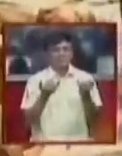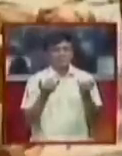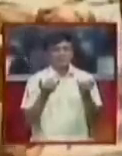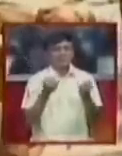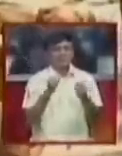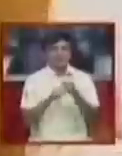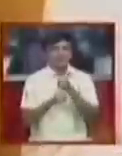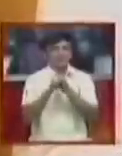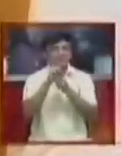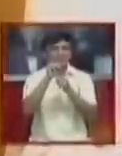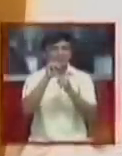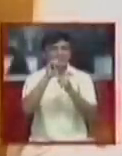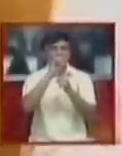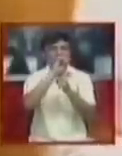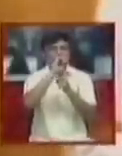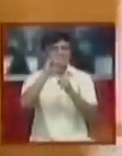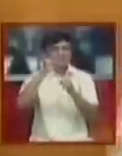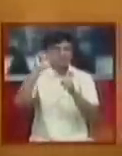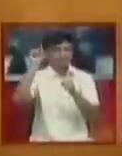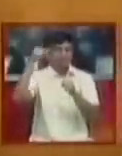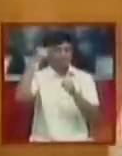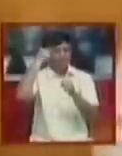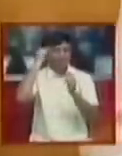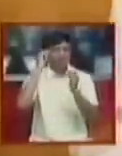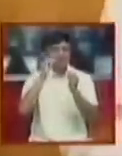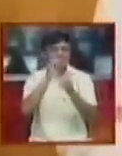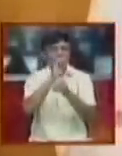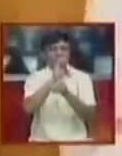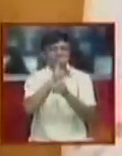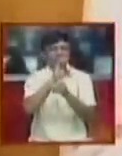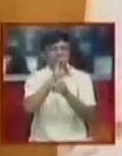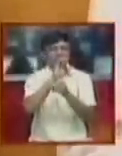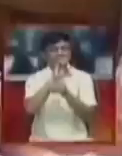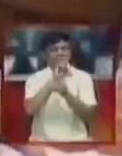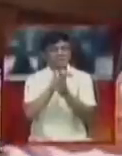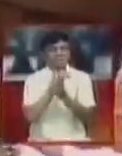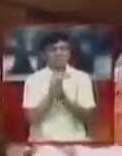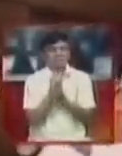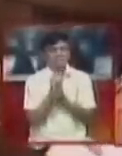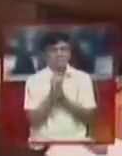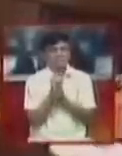kay OIC Governor Mujib Ataman, ang masasabi natin,